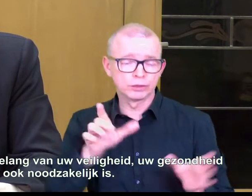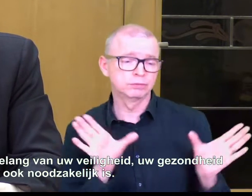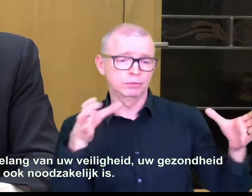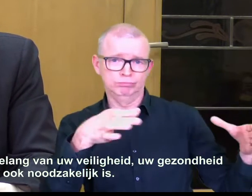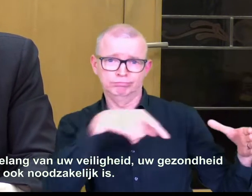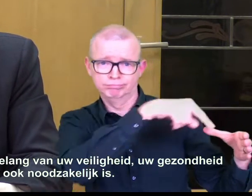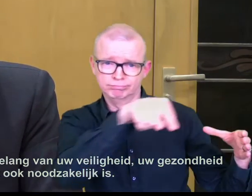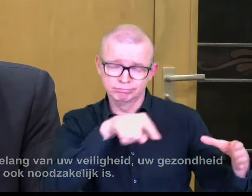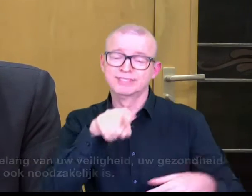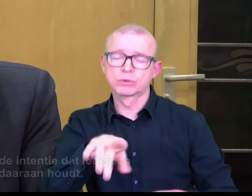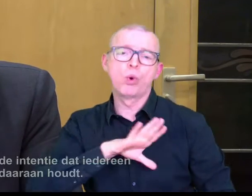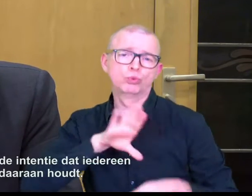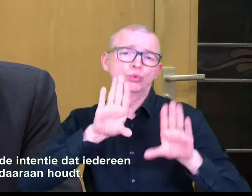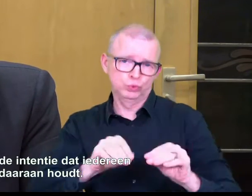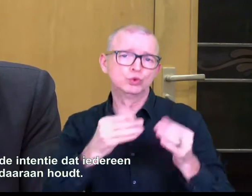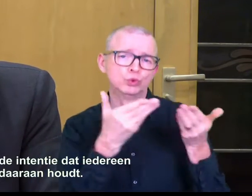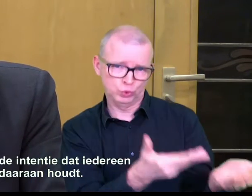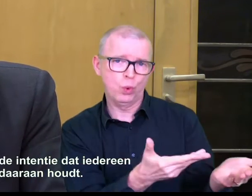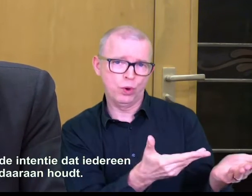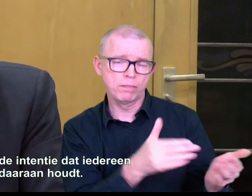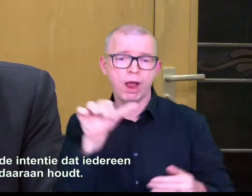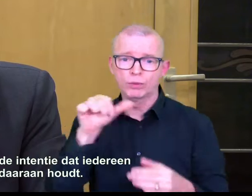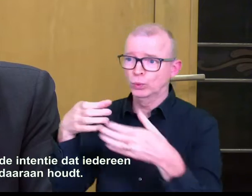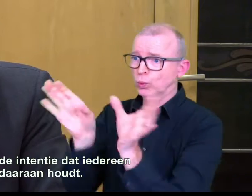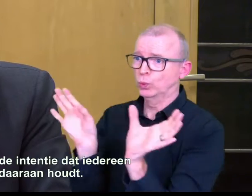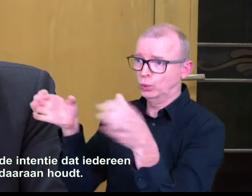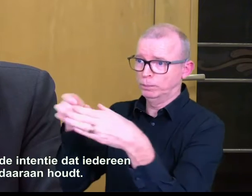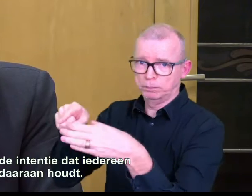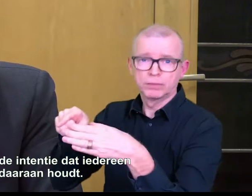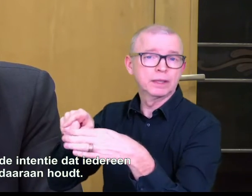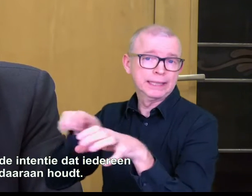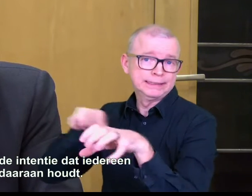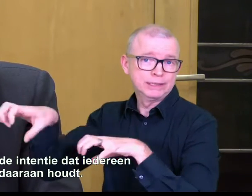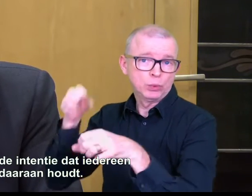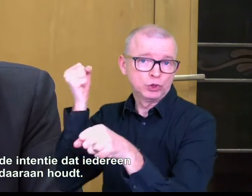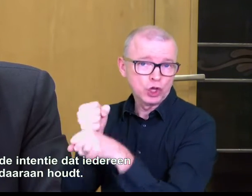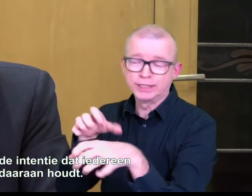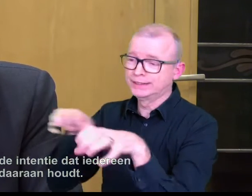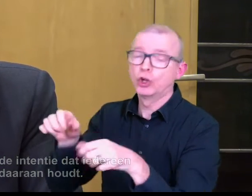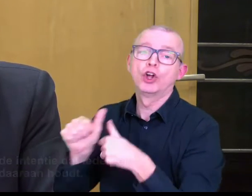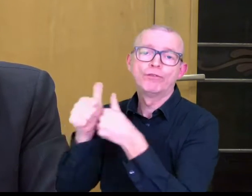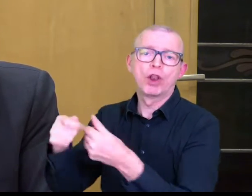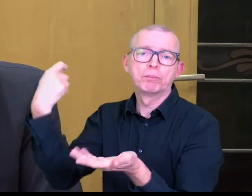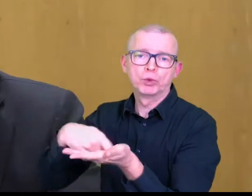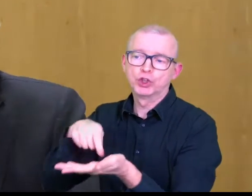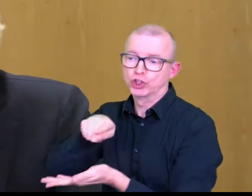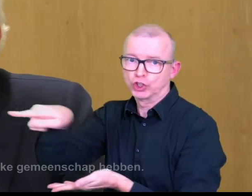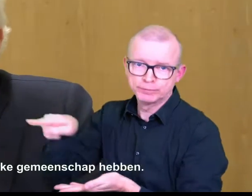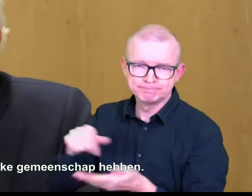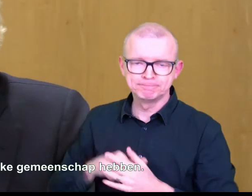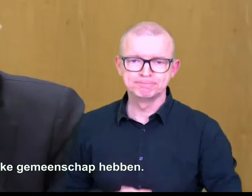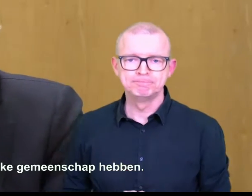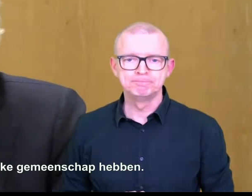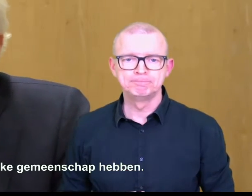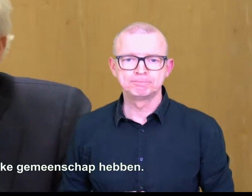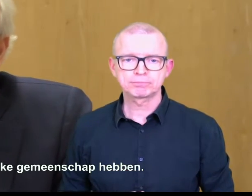ook noodzakelijk is. Maar nogmaals, ik ga uit van de intentie dat iedereen nadrukkelijk ook zich daaraan houdt.